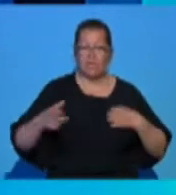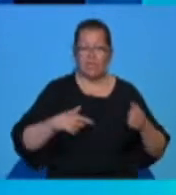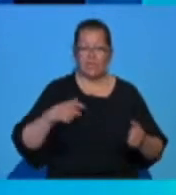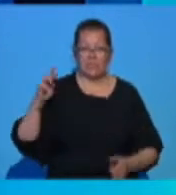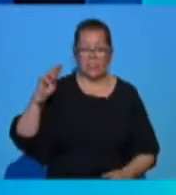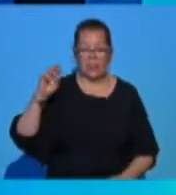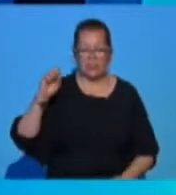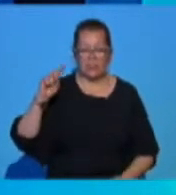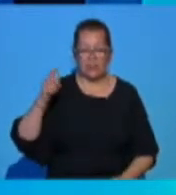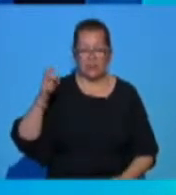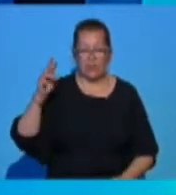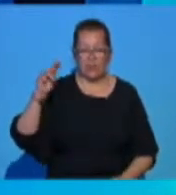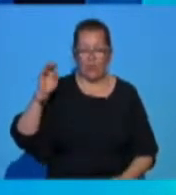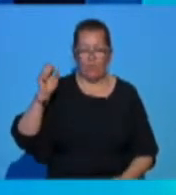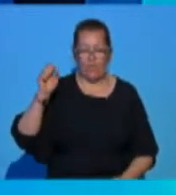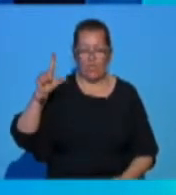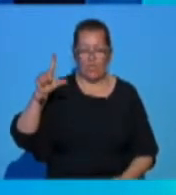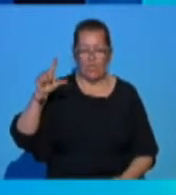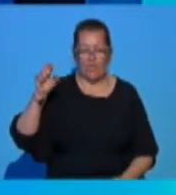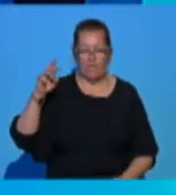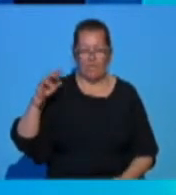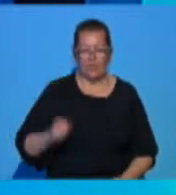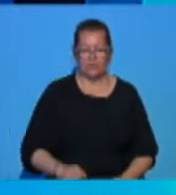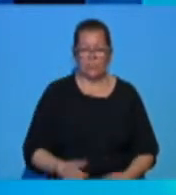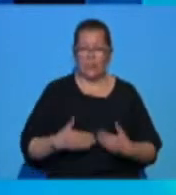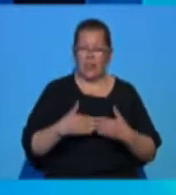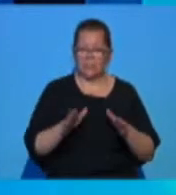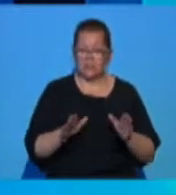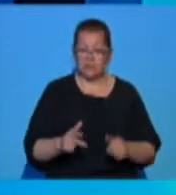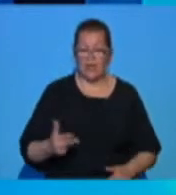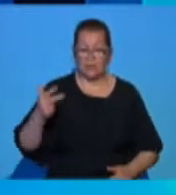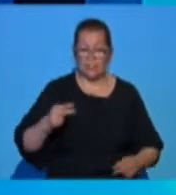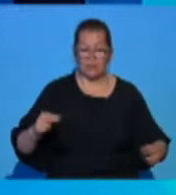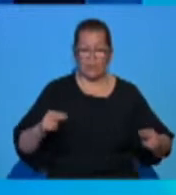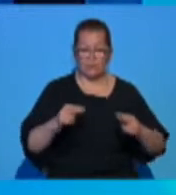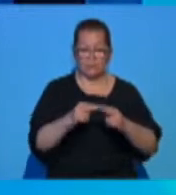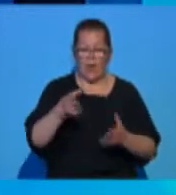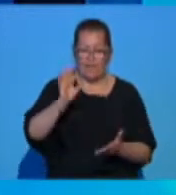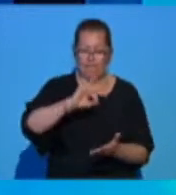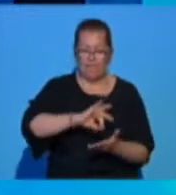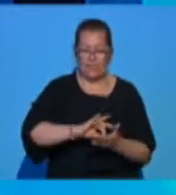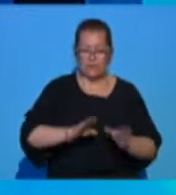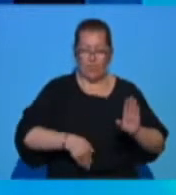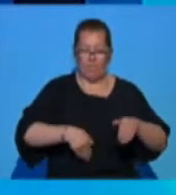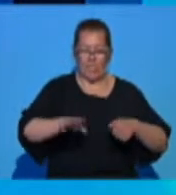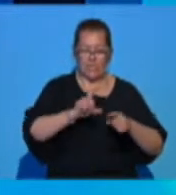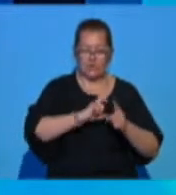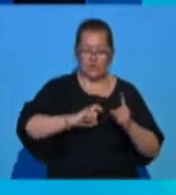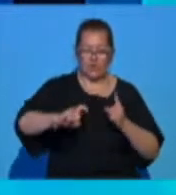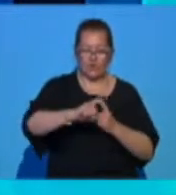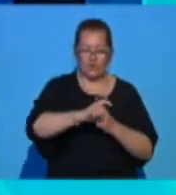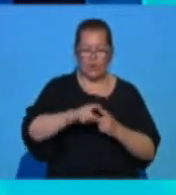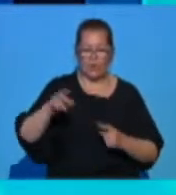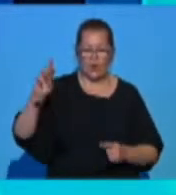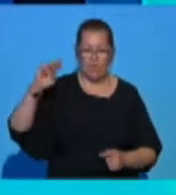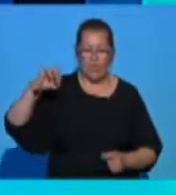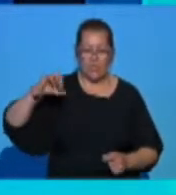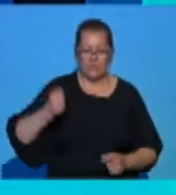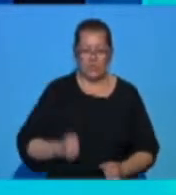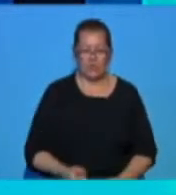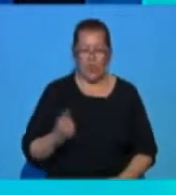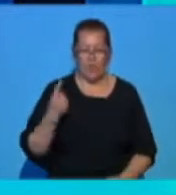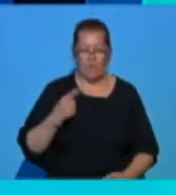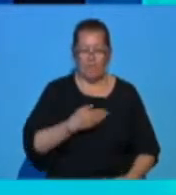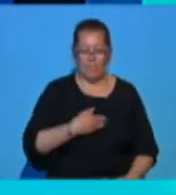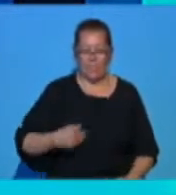spectacol regizat de canadianul Robert Lepage. La inaugurarea celei de-a 13-a ediții au fost prezenți ministrul Culturii Lucian Romașcanu,